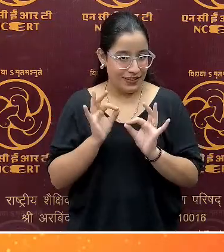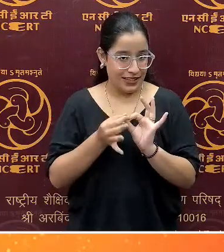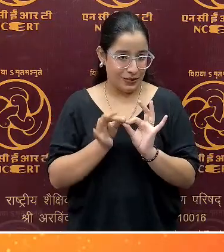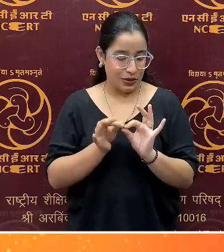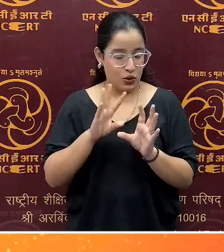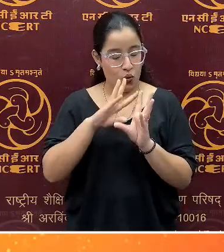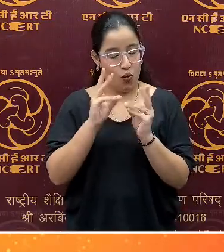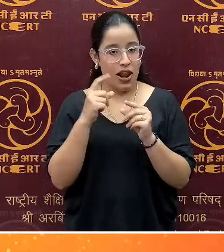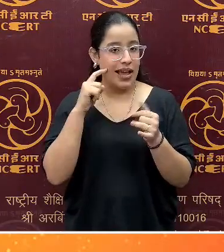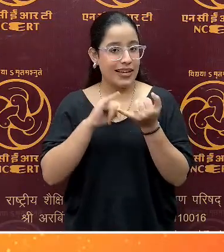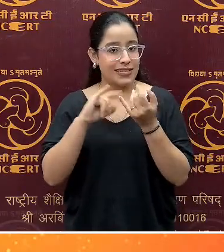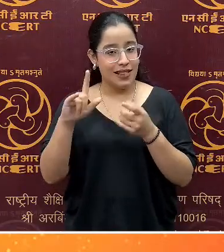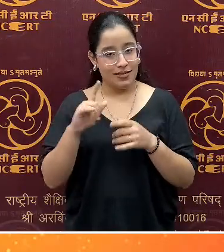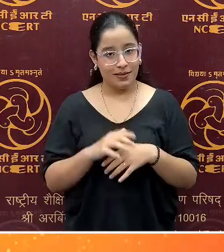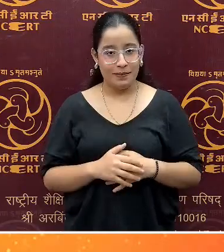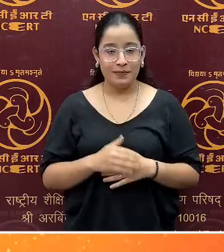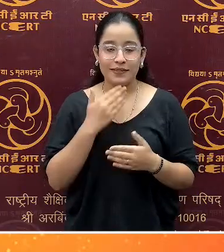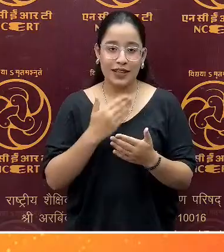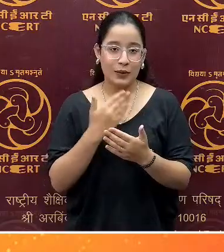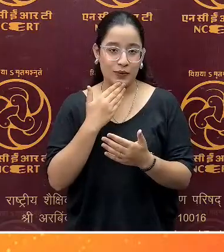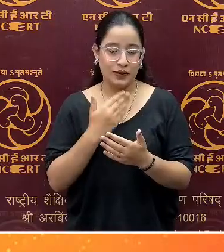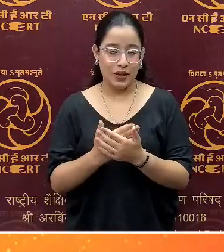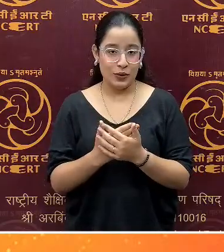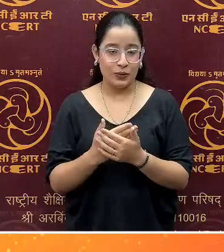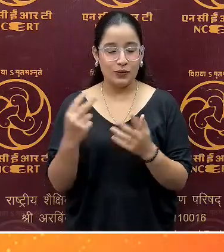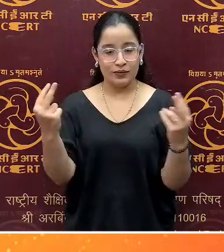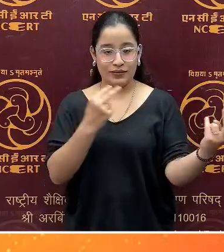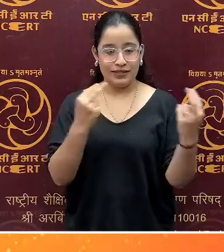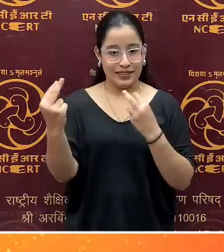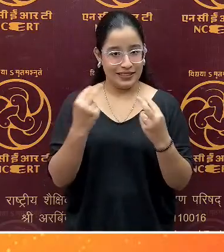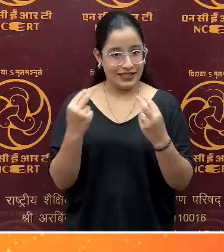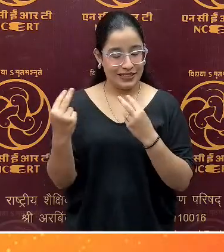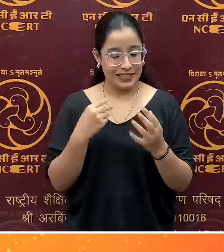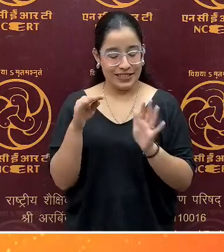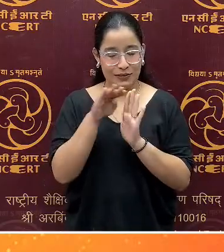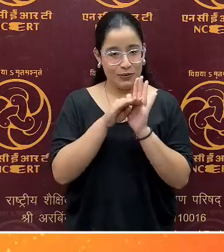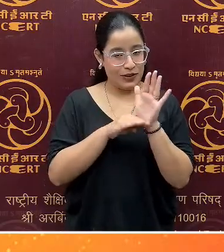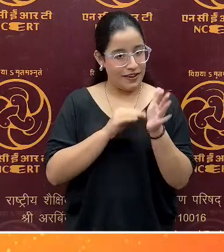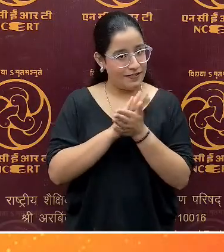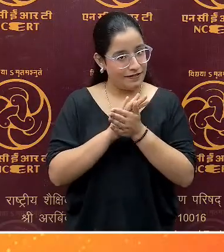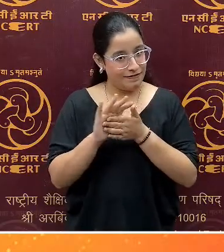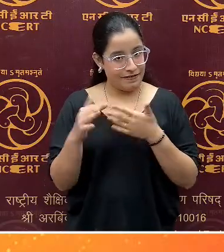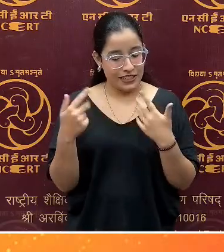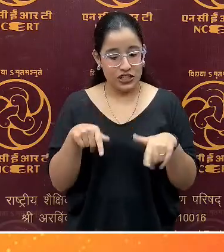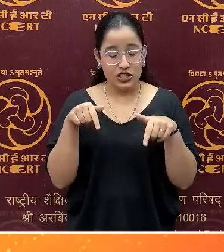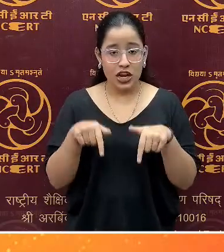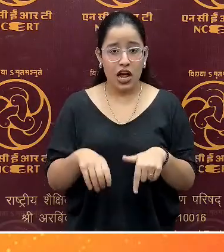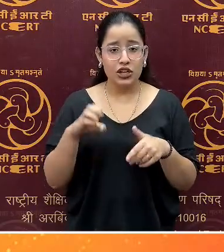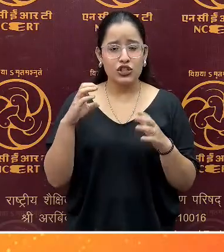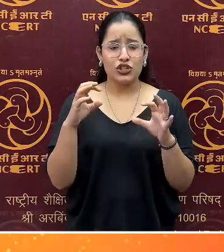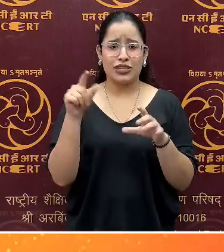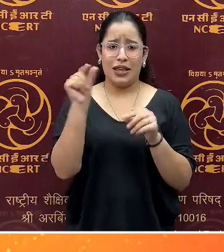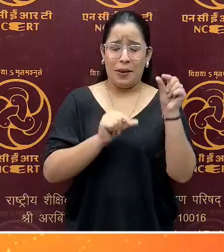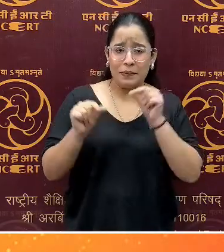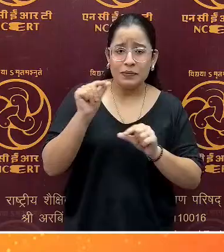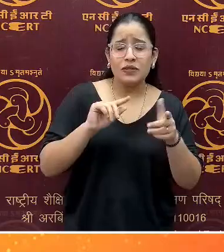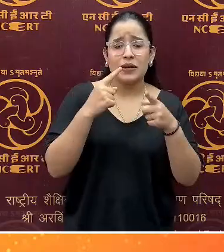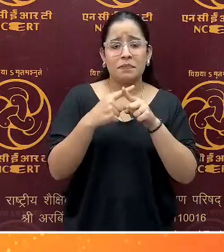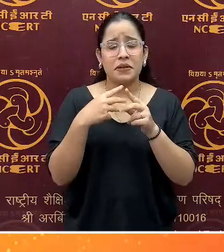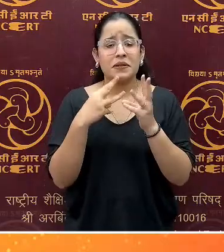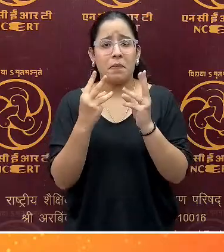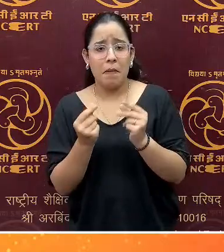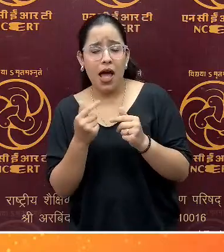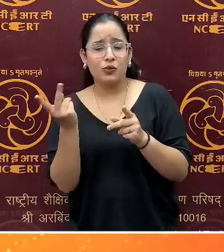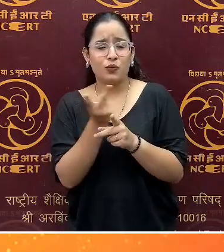Sign Language. Thank you so much. तो दर्शकों, अब हम आ गए हैं सत्र के अंत में। आज आपने केमिस्ट्री और मैथ्स के सेशन हमारे